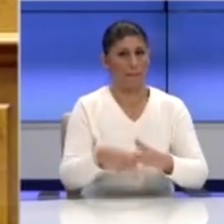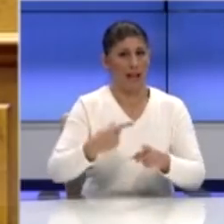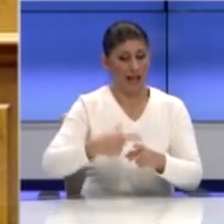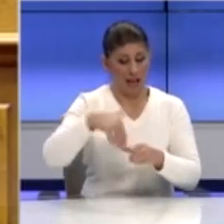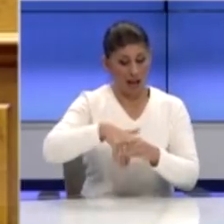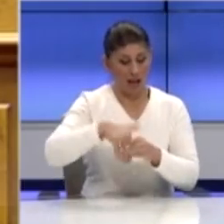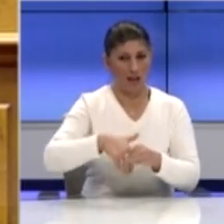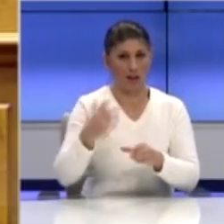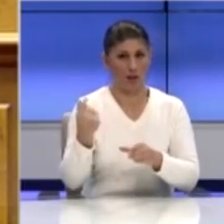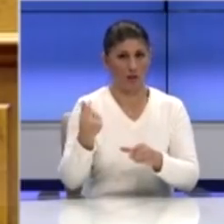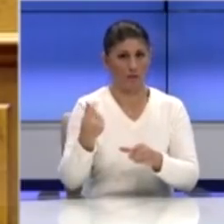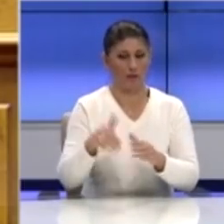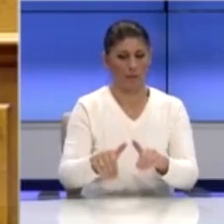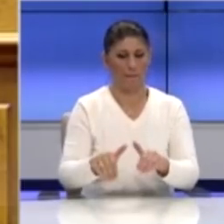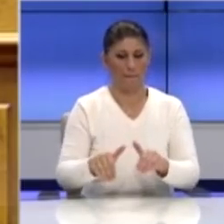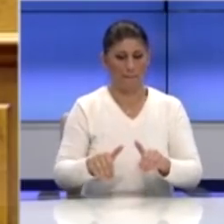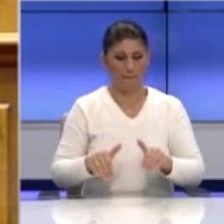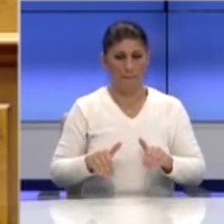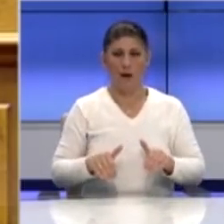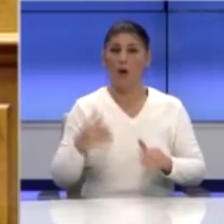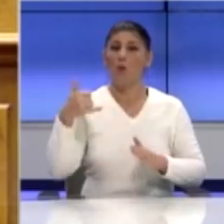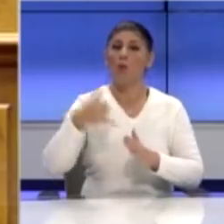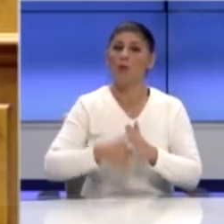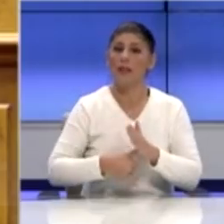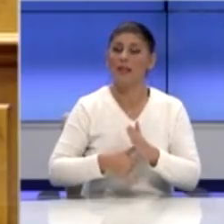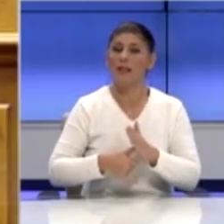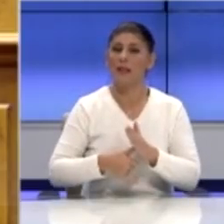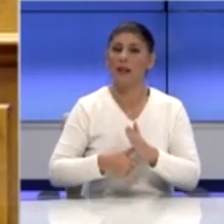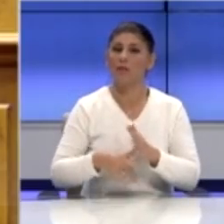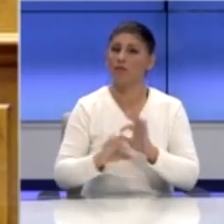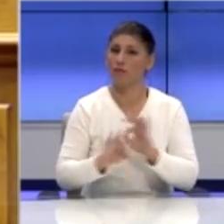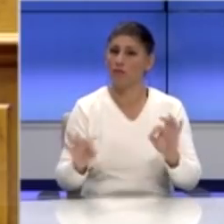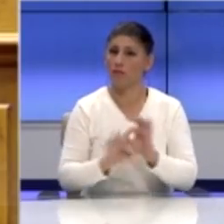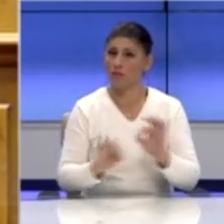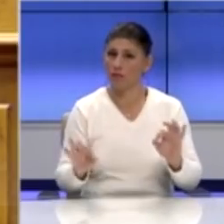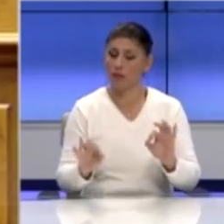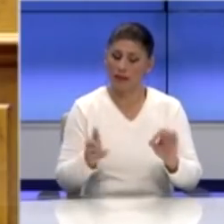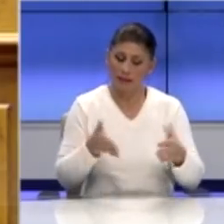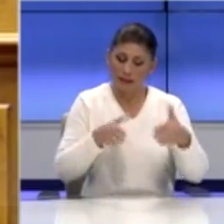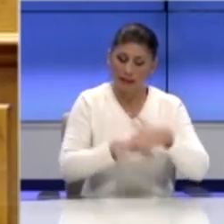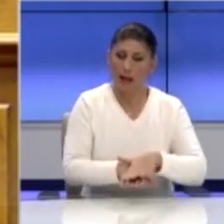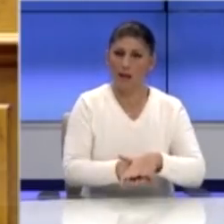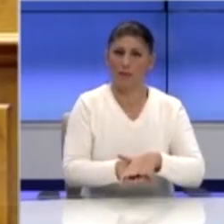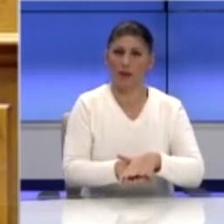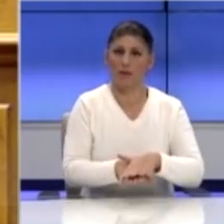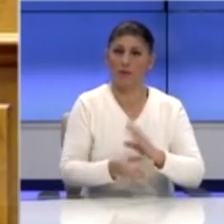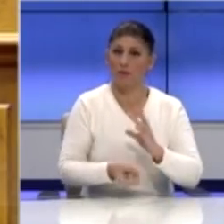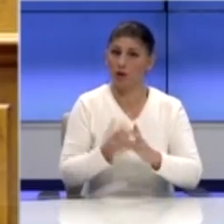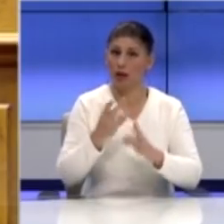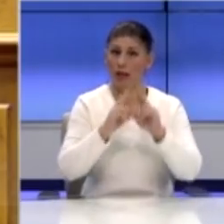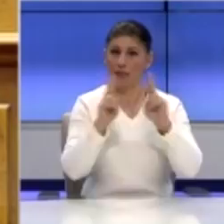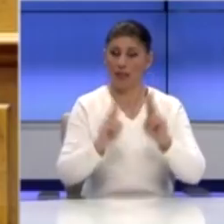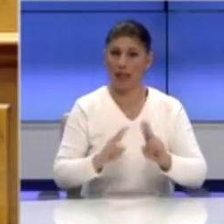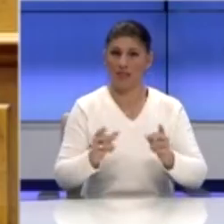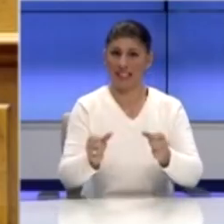οικονομία βρισκόταν ήδη σε υποχώρηση. Ουσιαστικά, οι διαβεβαιώσεις σας συγκάλυπταν τη νέα